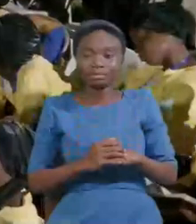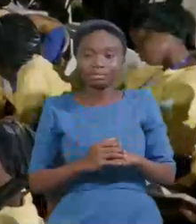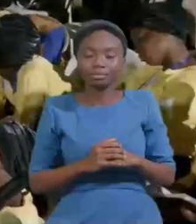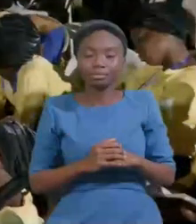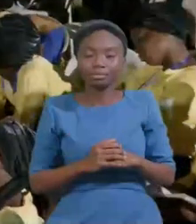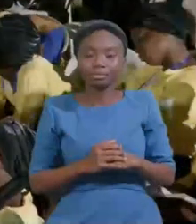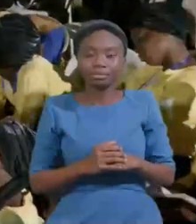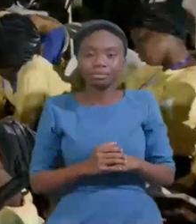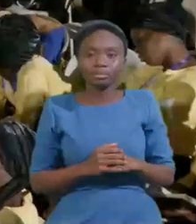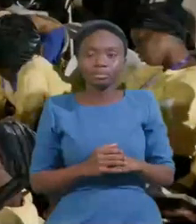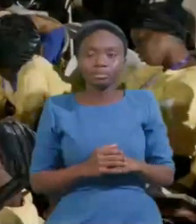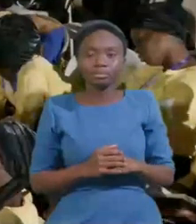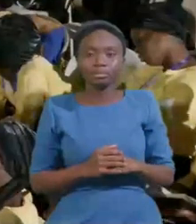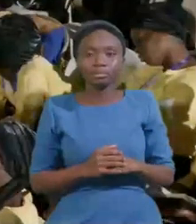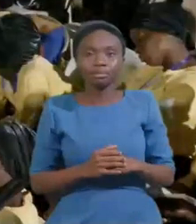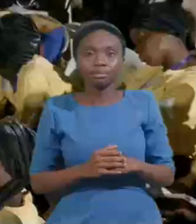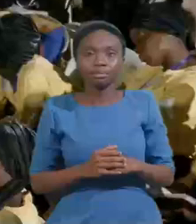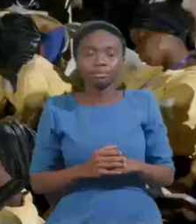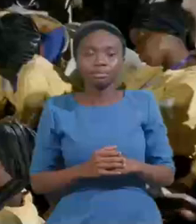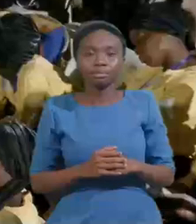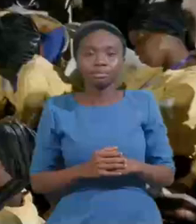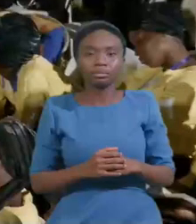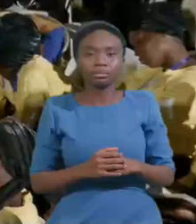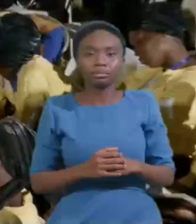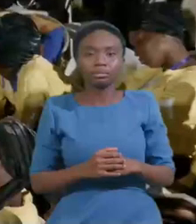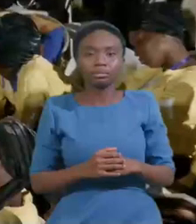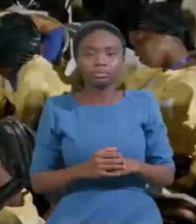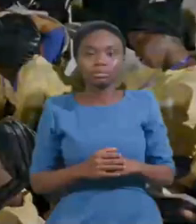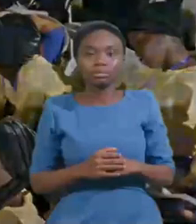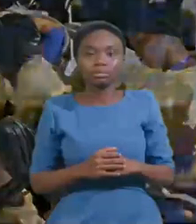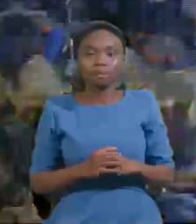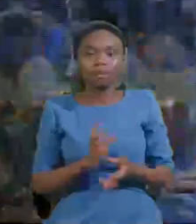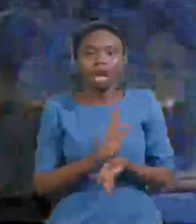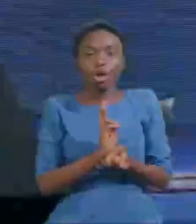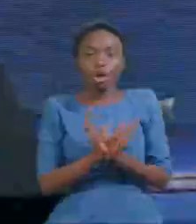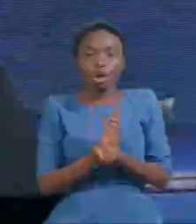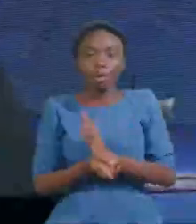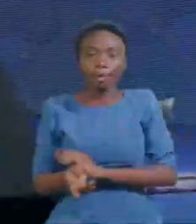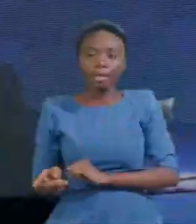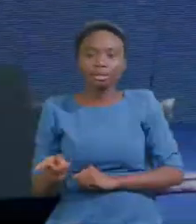Et le Seigneur t'amènera au moment opportun pour vivre avec lui au ciel.